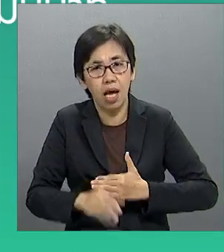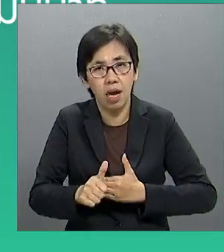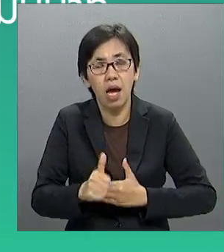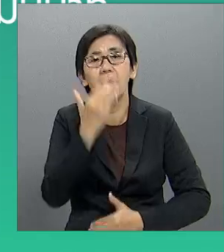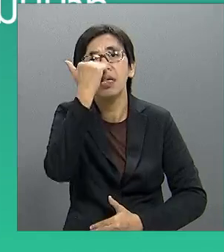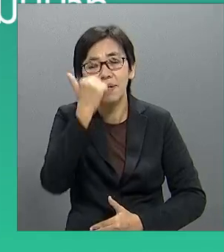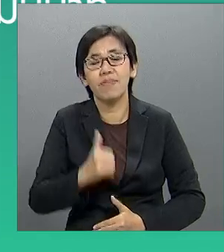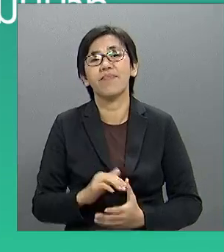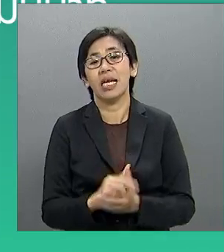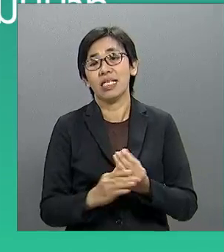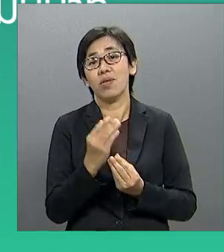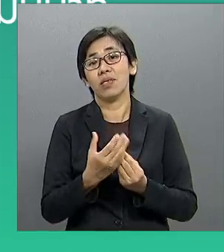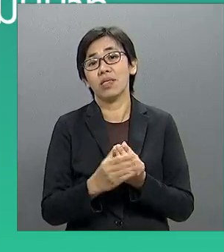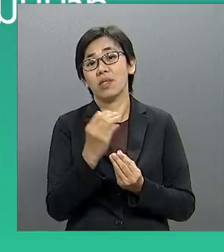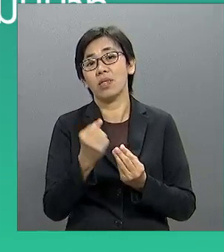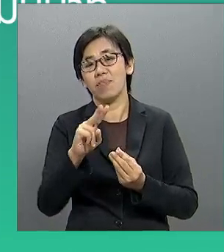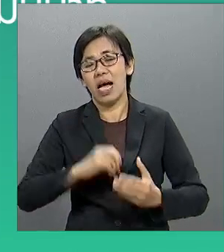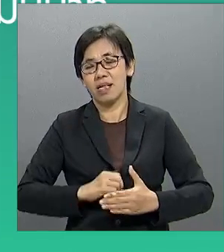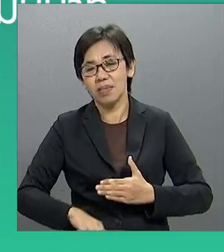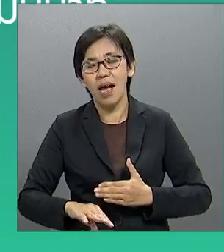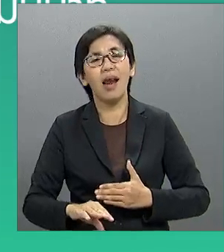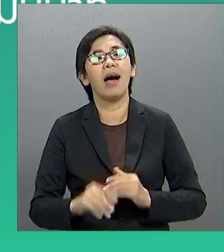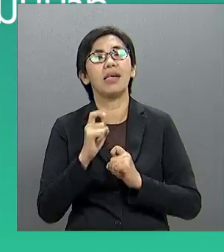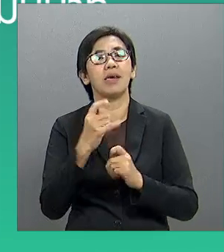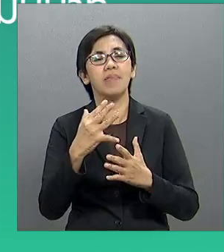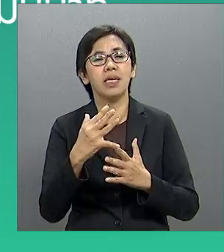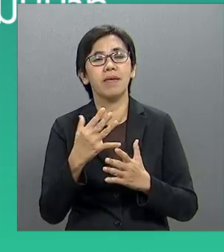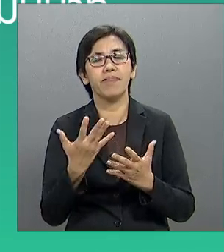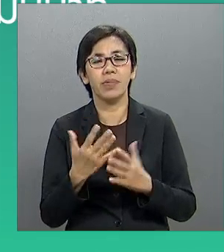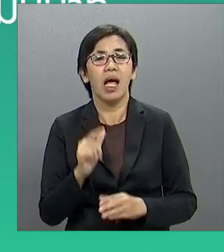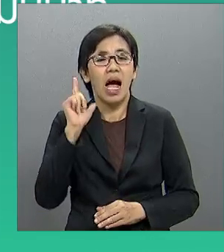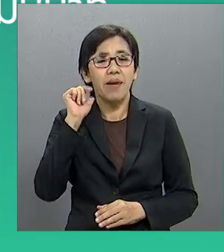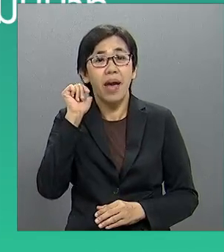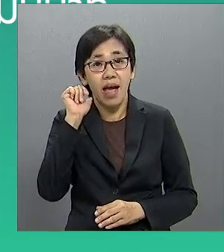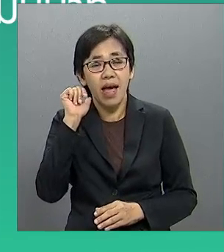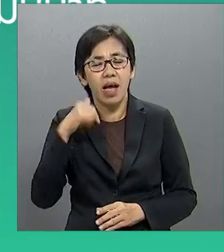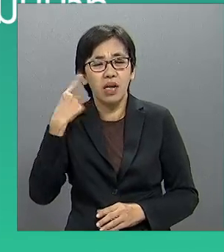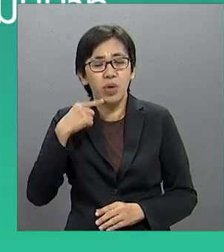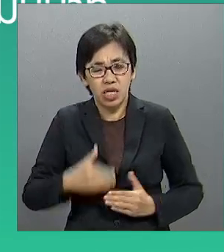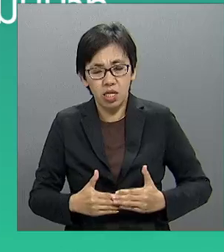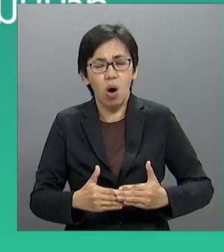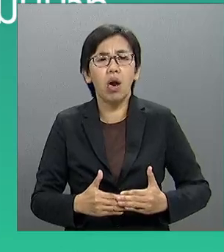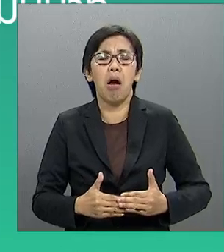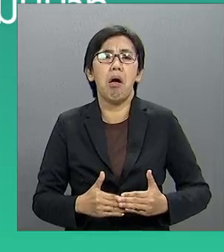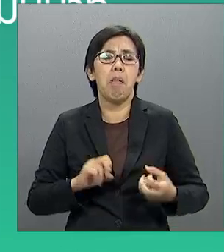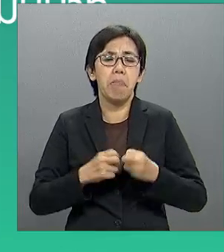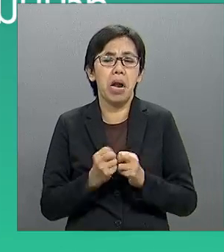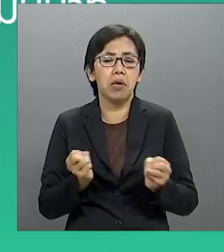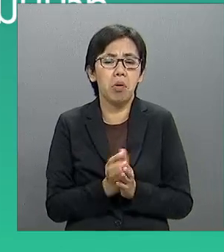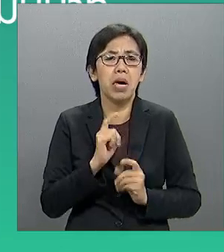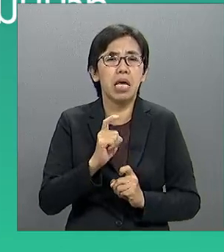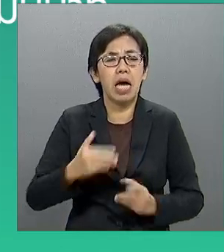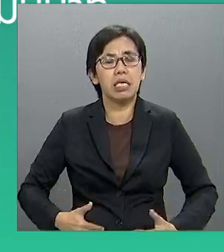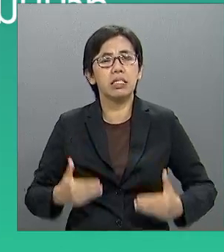ปลอดภัยที่สุดในการทำแท้งไม่มีความเสี่ยงที่จะทำให้ผู้ทำแท้งนั้นเกิดอาการแทรกซ้อนและเป็นอันตรายแก่ชีวิต